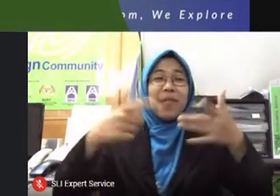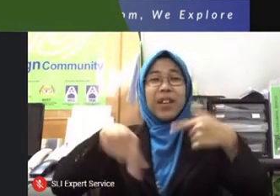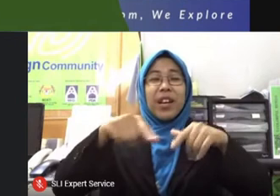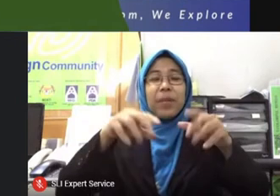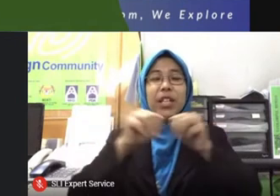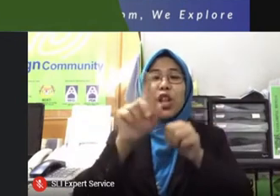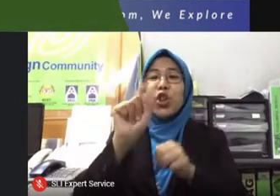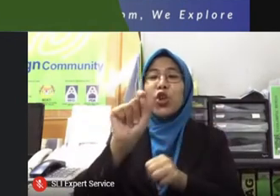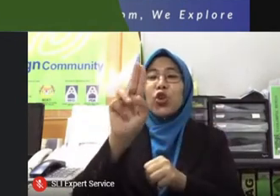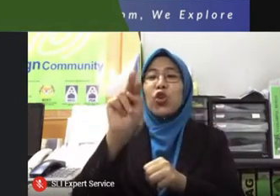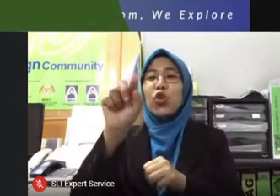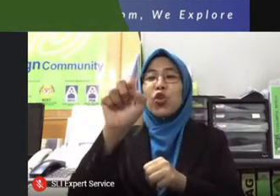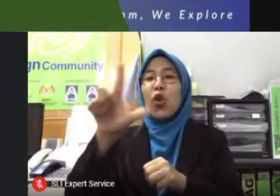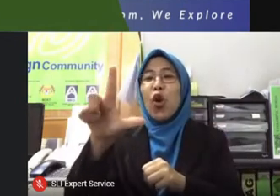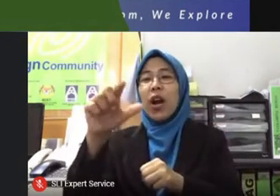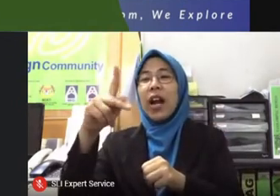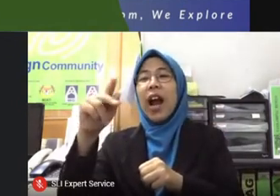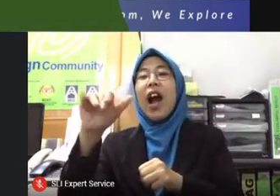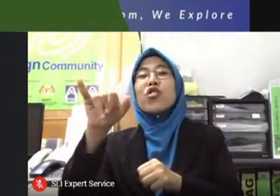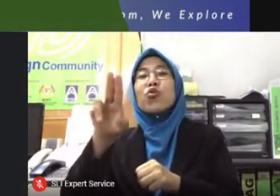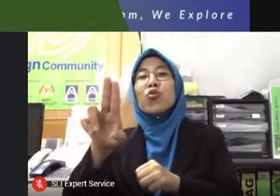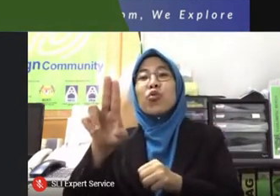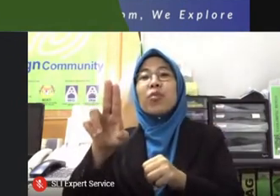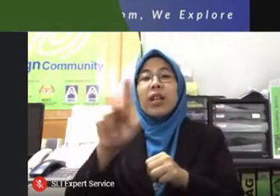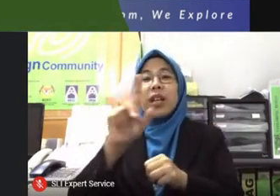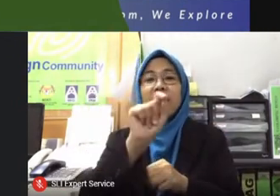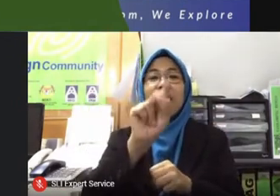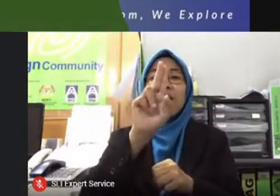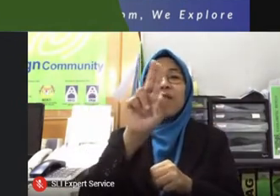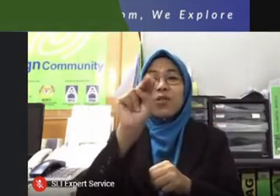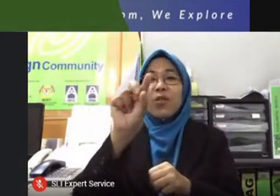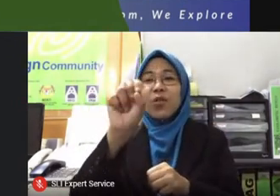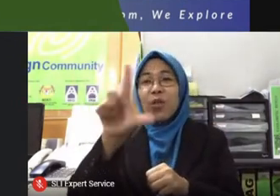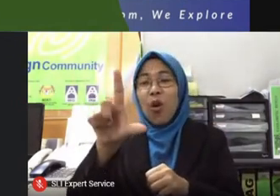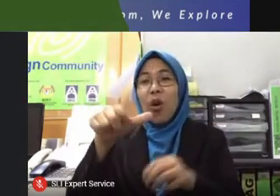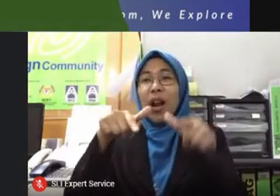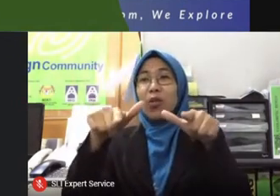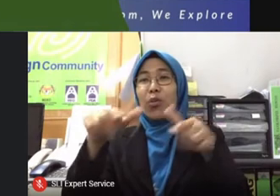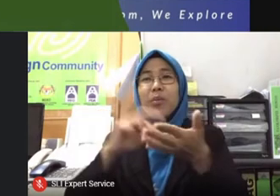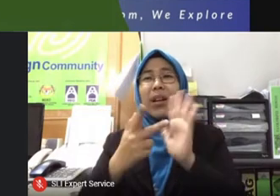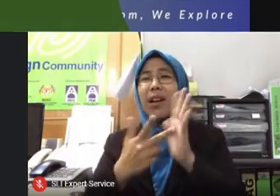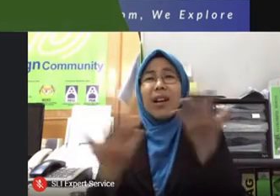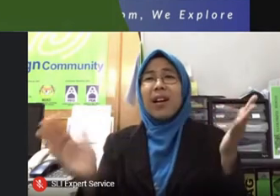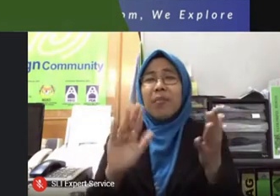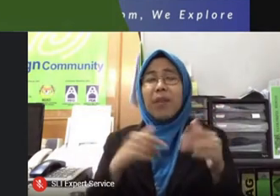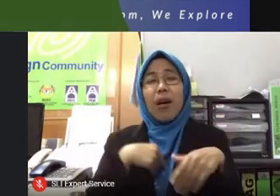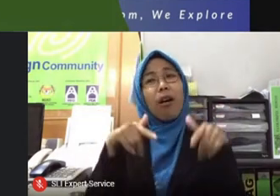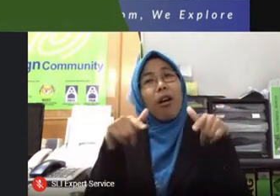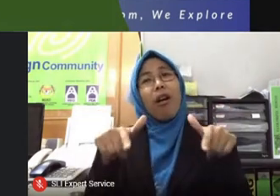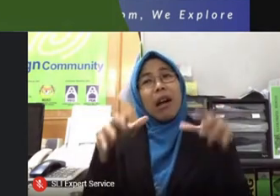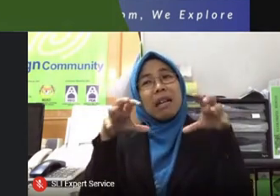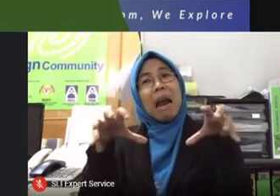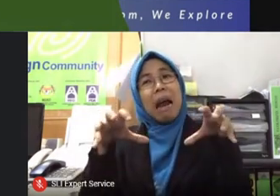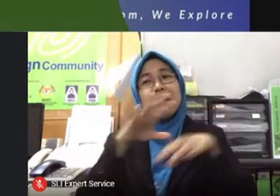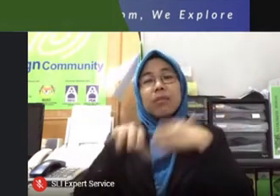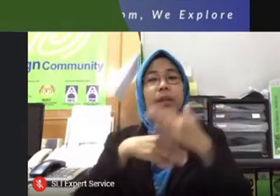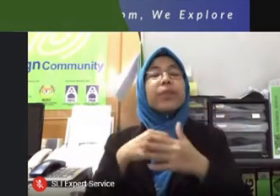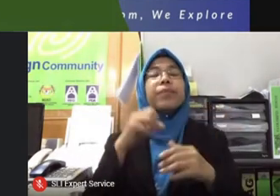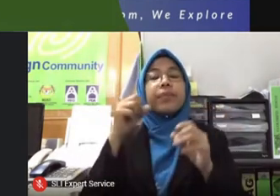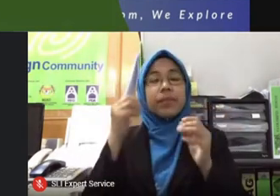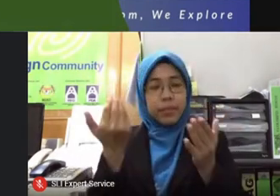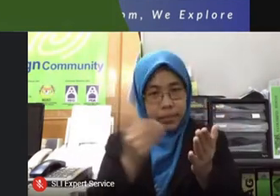tak bergerak. Masalahnya ada movement. Talking saja kan. Tetapi Again, kita boleh